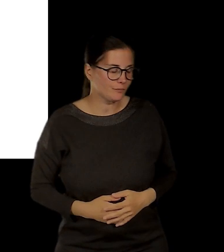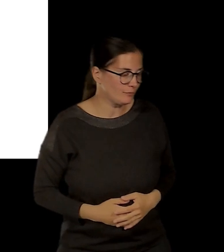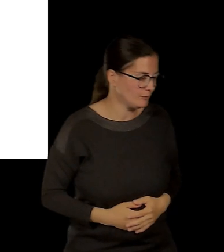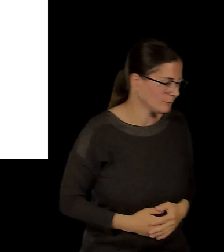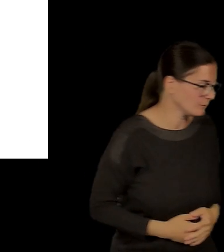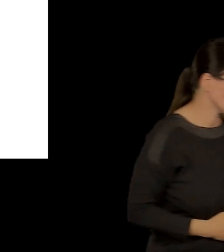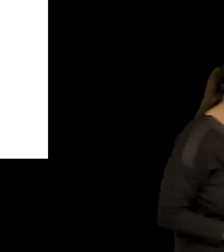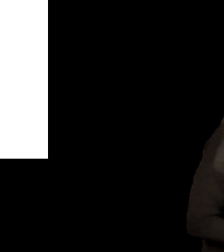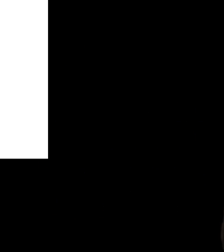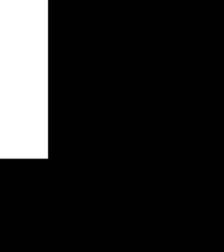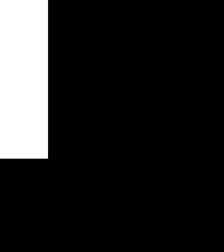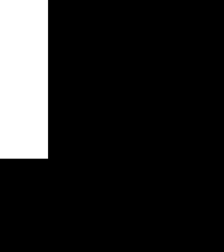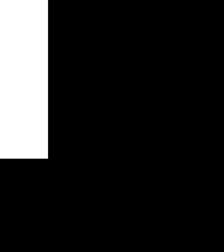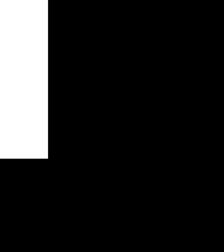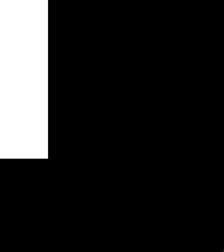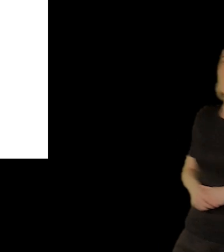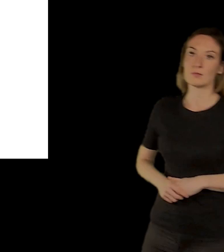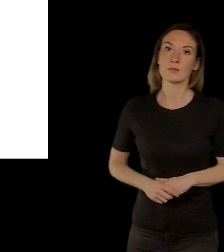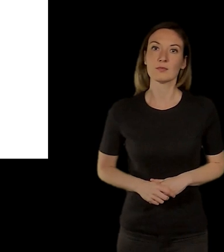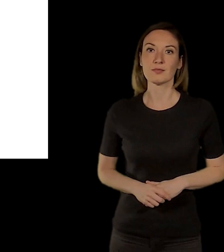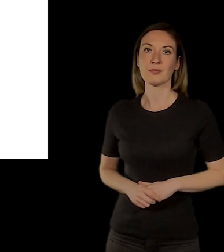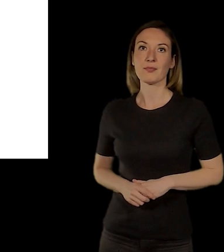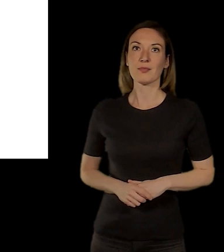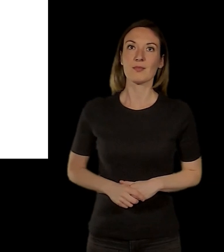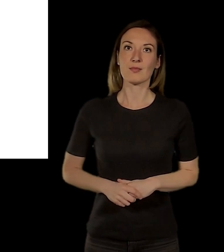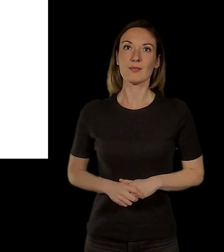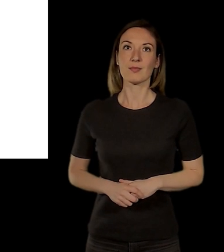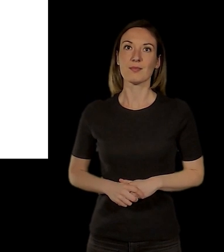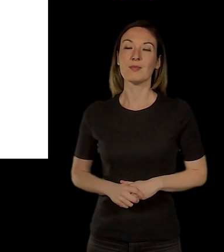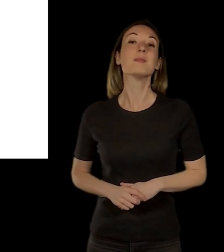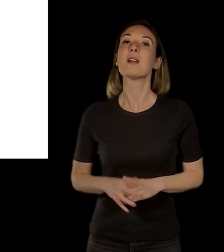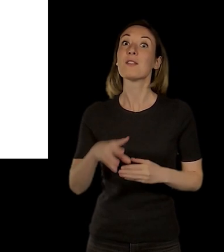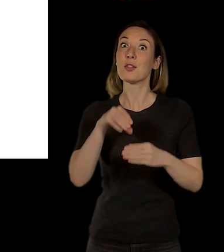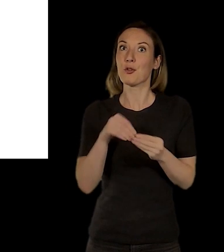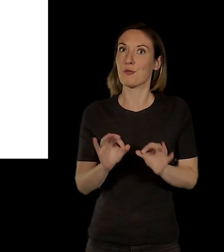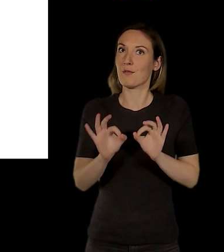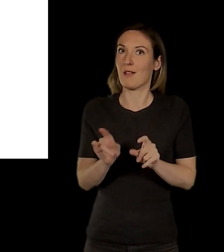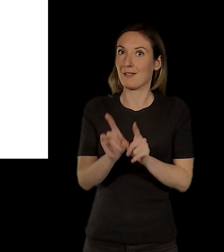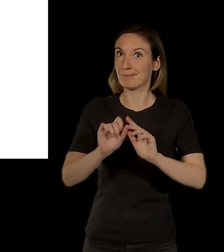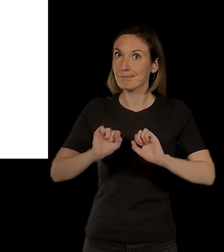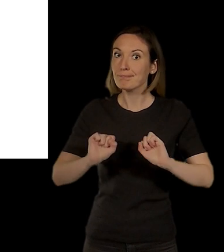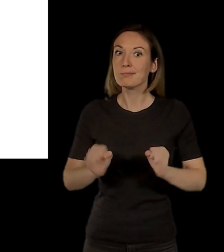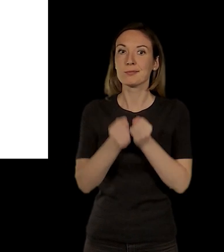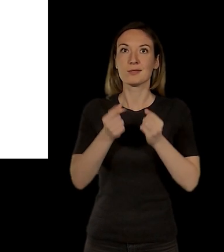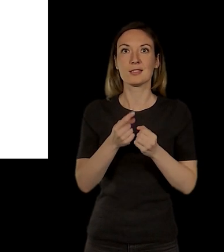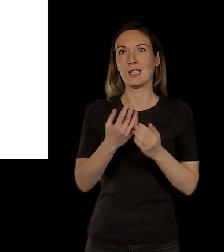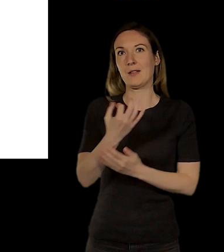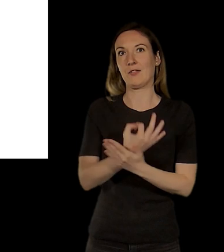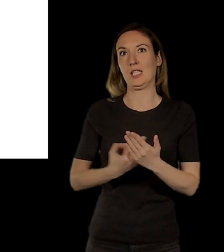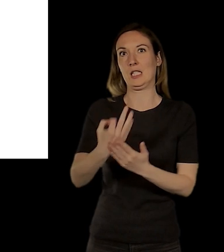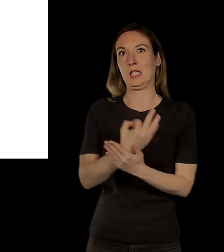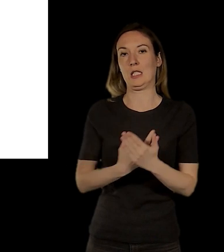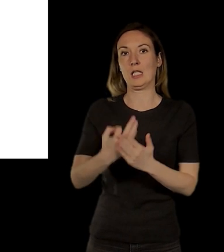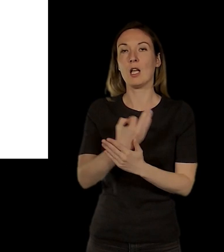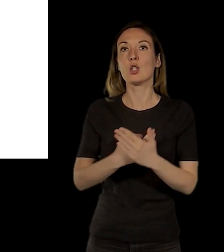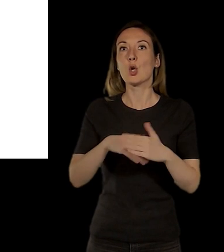vzniknul tenhle výkres, který vlastně má ilustrovat mezeru mezi Novým městem a Karlínem,